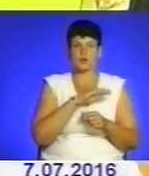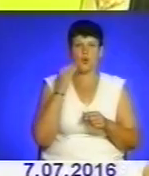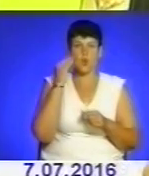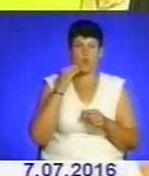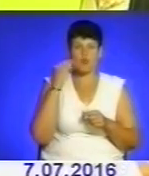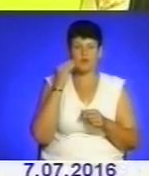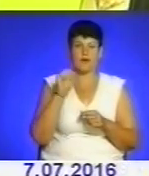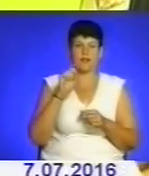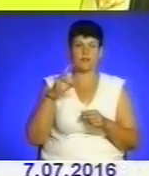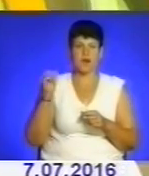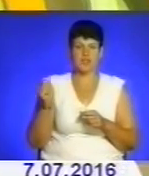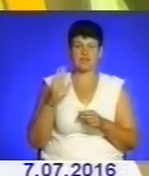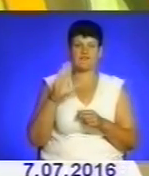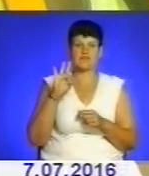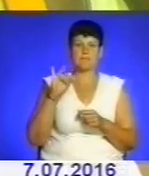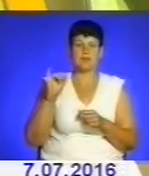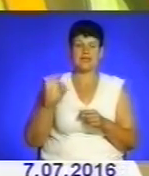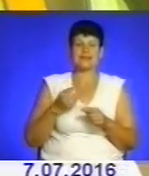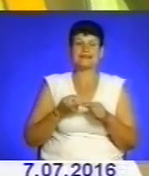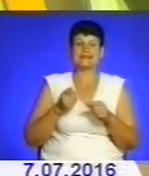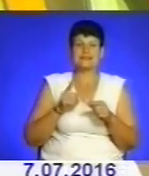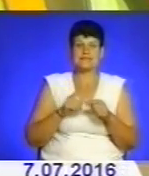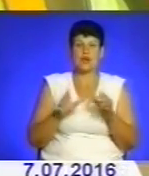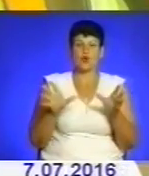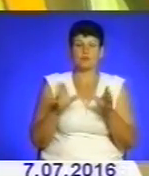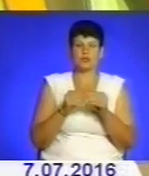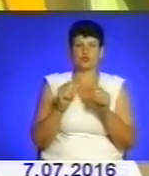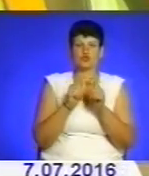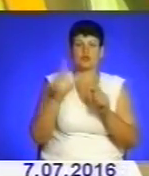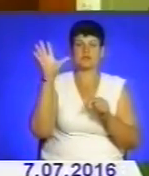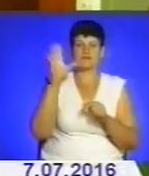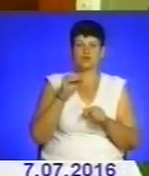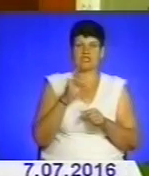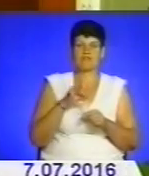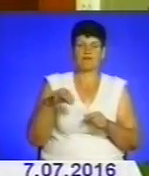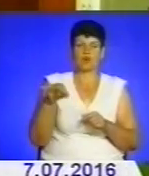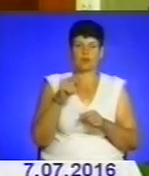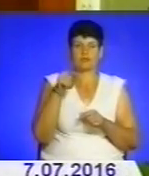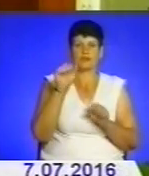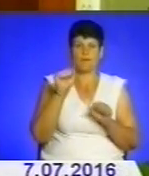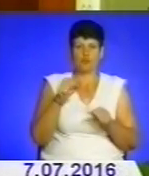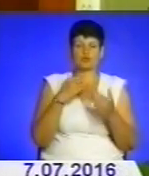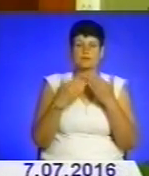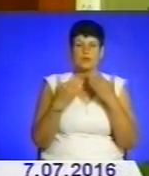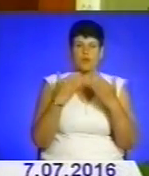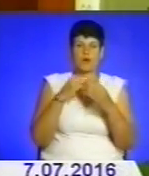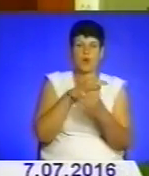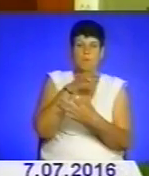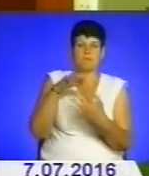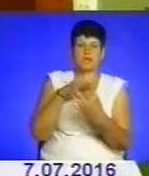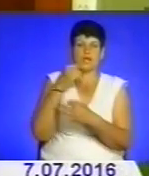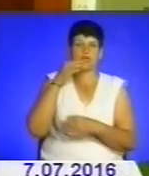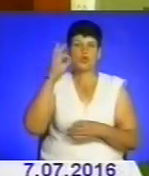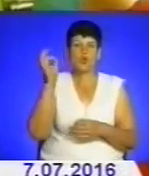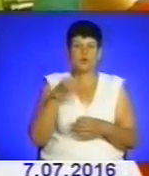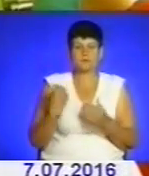та Вірменії. Ця освітня платформа об'єднує школи зі всієї Європи. Там вони можуть спілкуватися, обмінюватися досвідом і